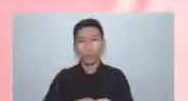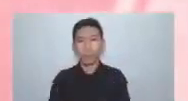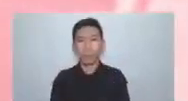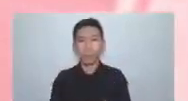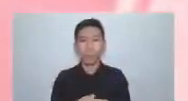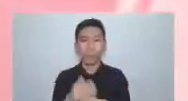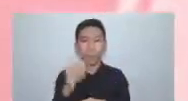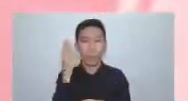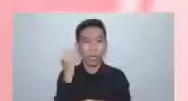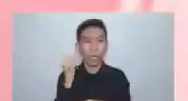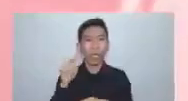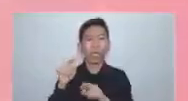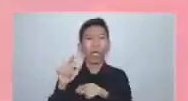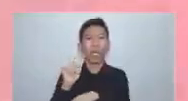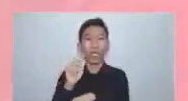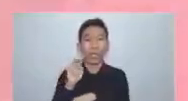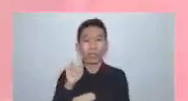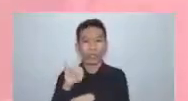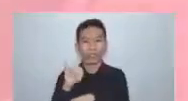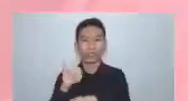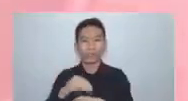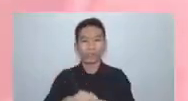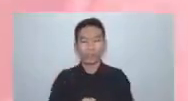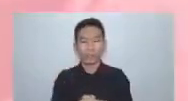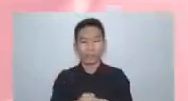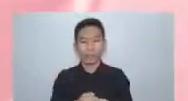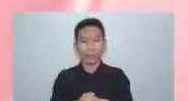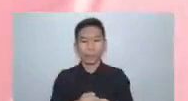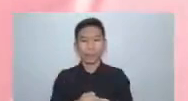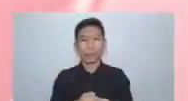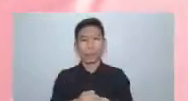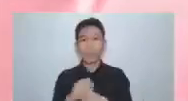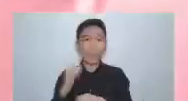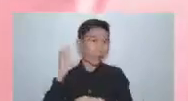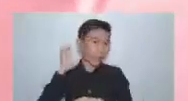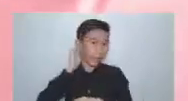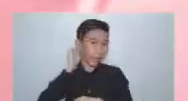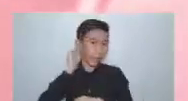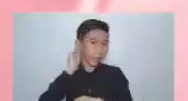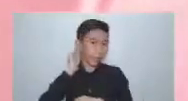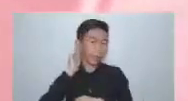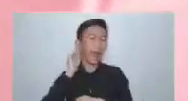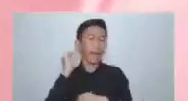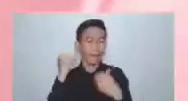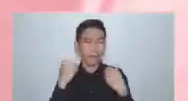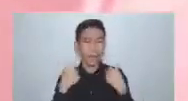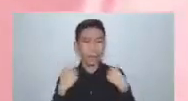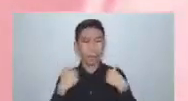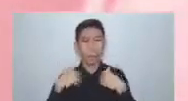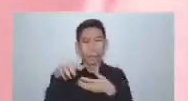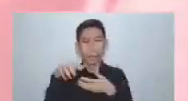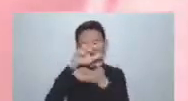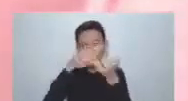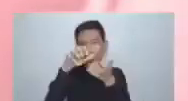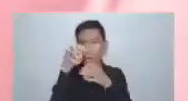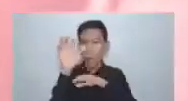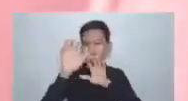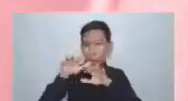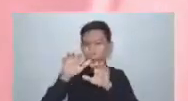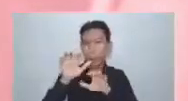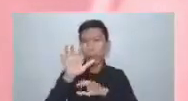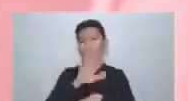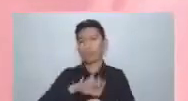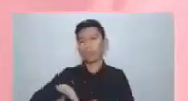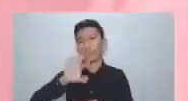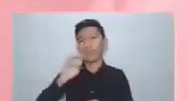moderate to rough o katamtaman hanggang sa maalon ang mga inaasahang pag-alon sa mga seaboards ng Northern Luzon at Western seaboards ng Southern Luzon.